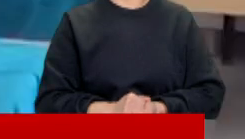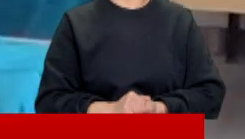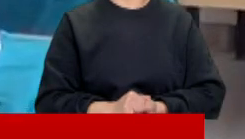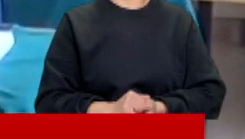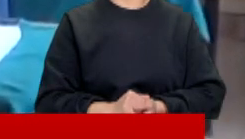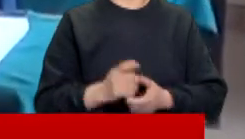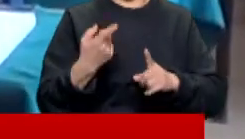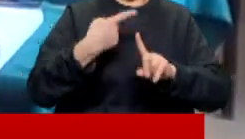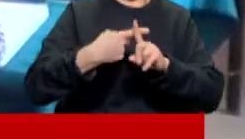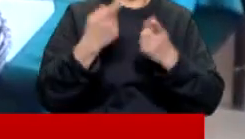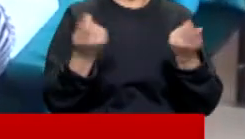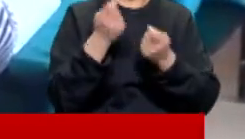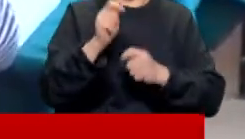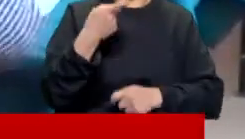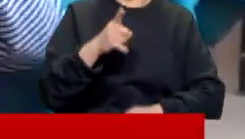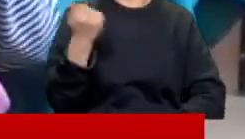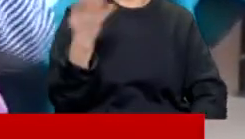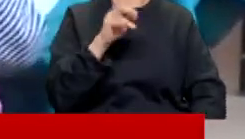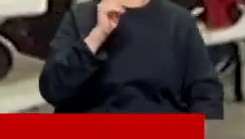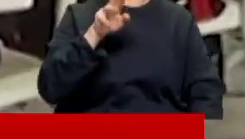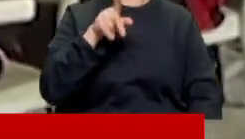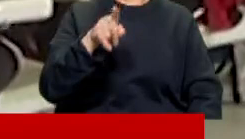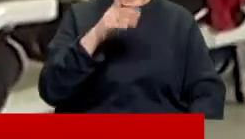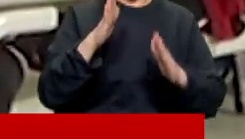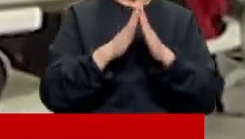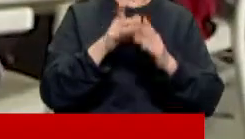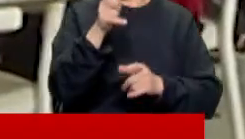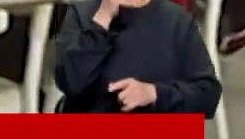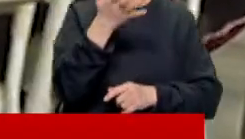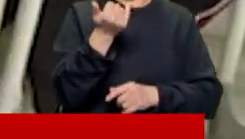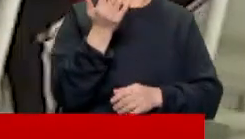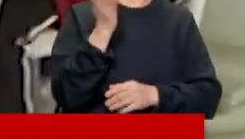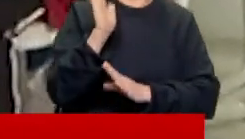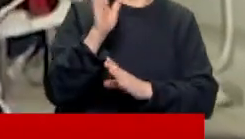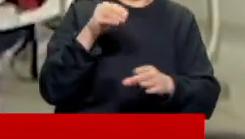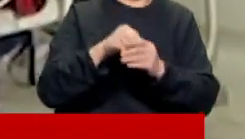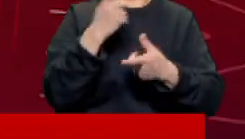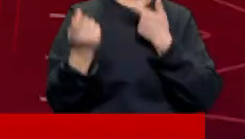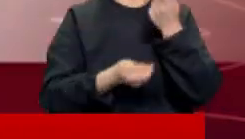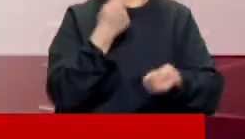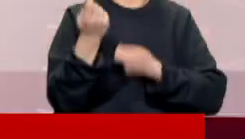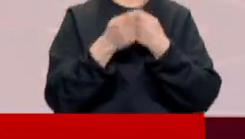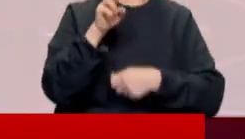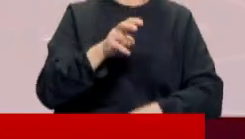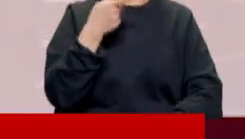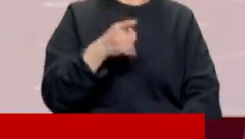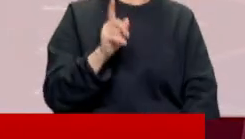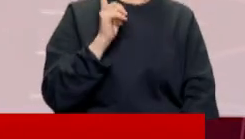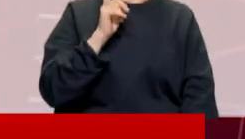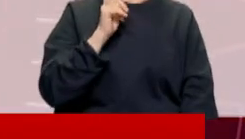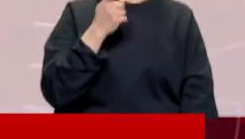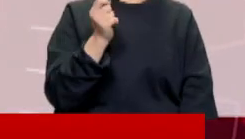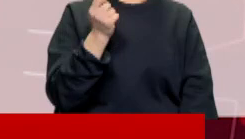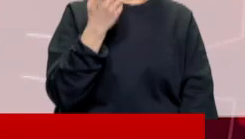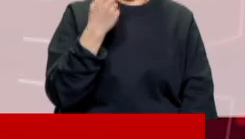çıkıyoruz ek iş yapan binlerce öğretmen gibi o da evine ekmek götürebilmenin çabası içinde 80 bin ücretli